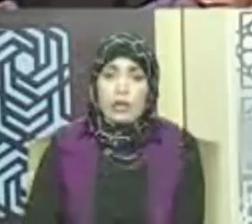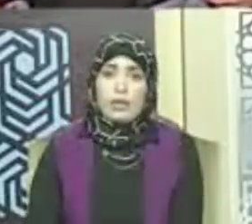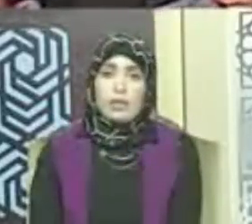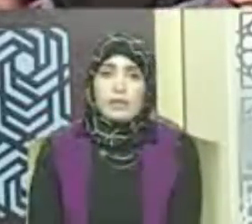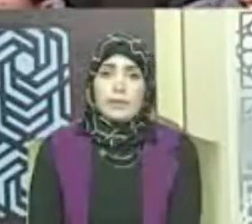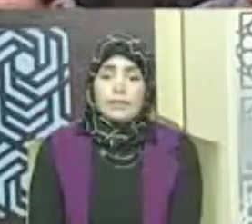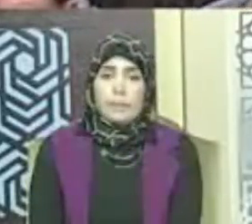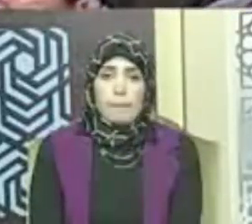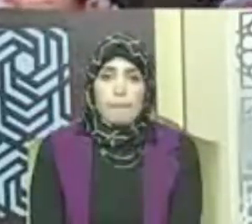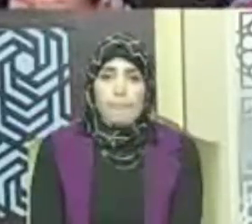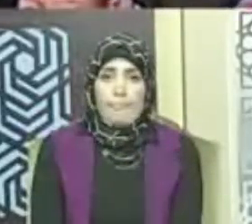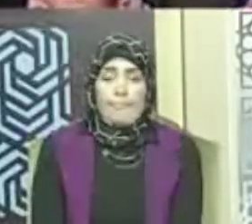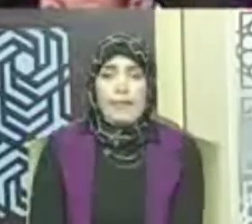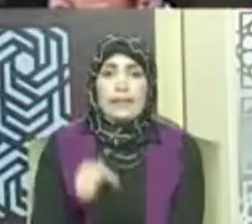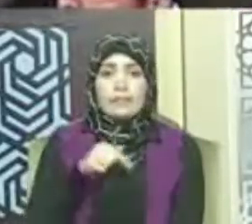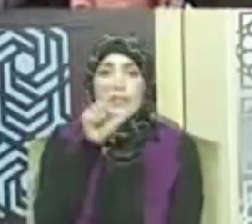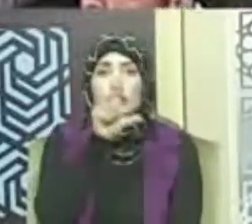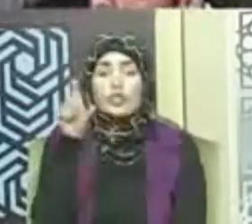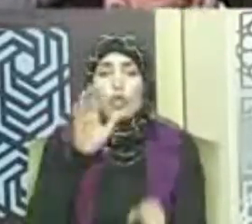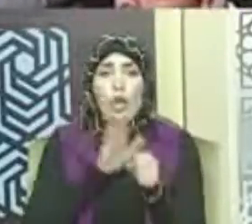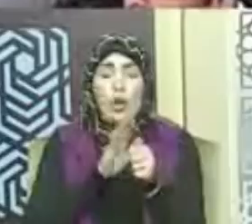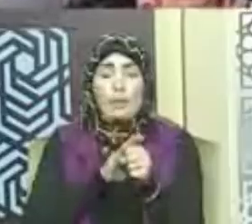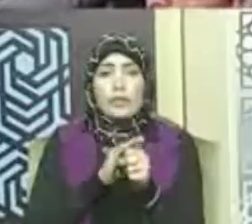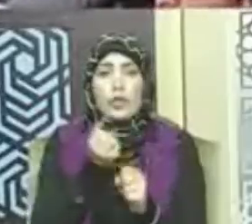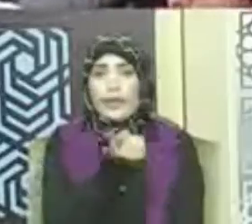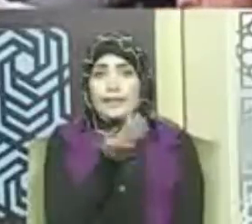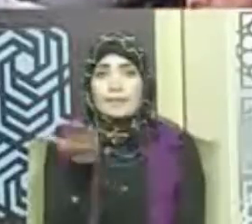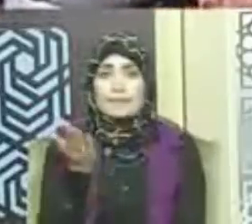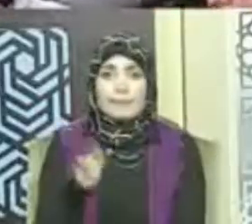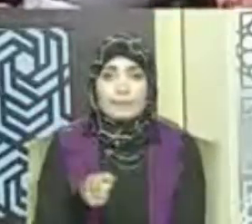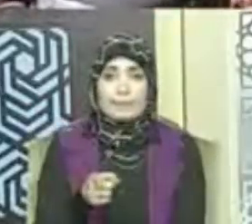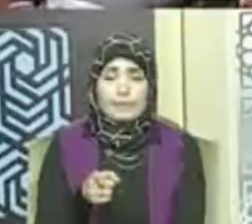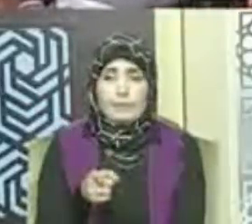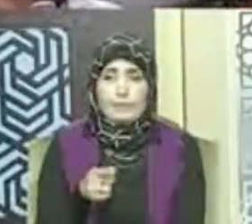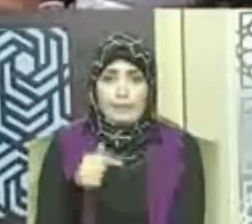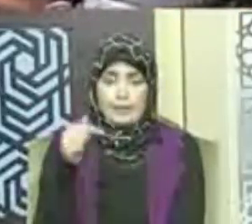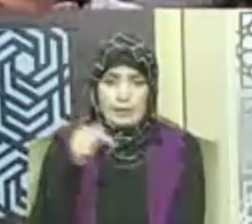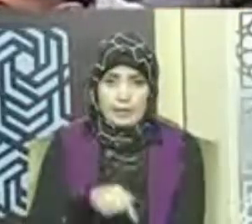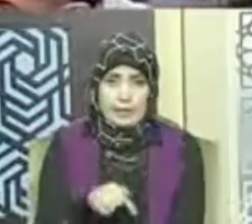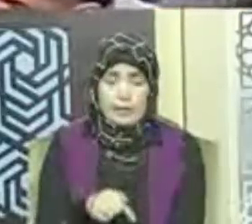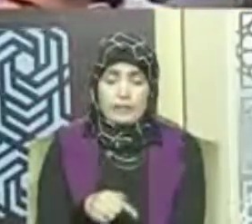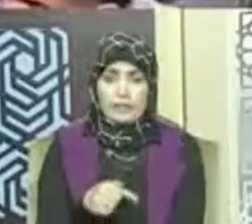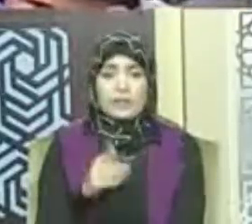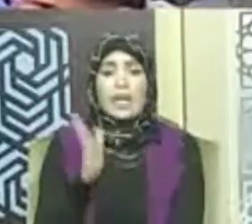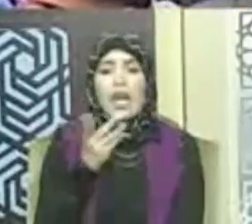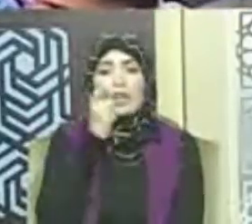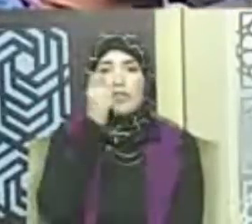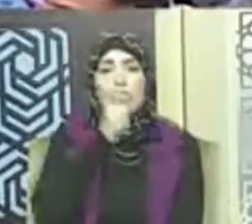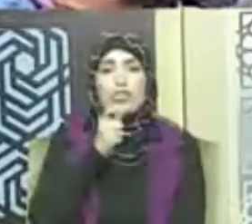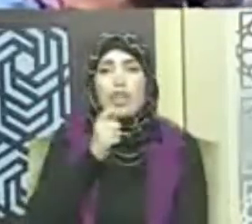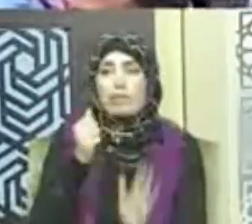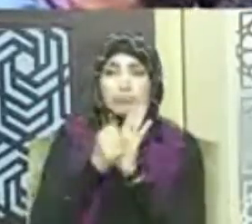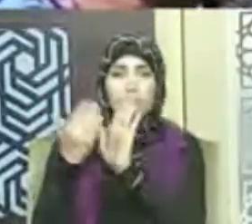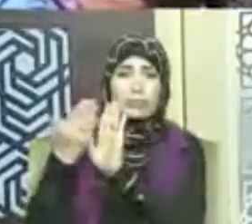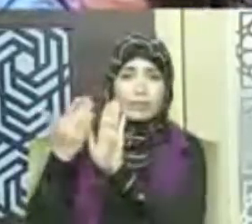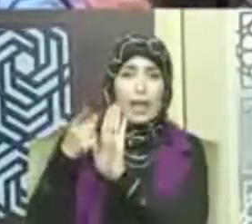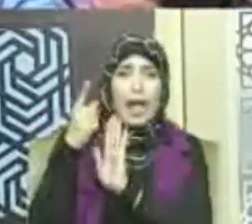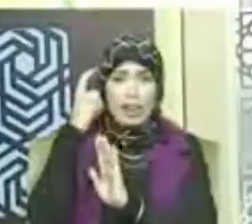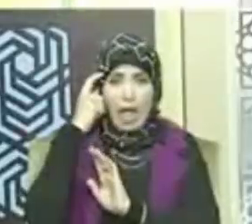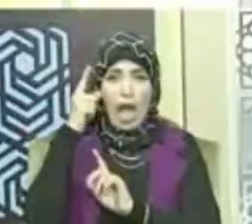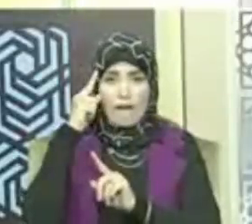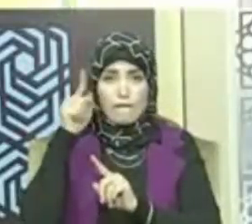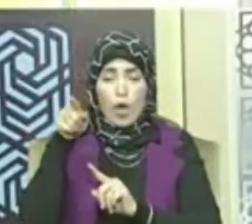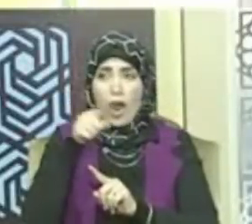ألا يدخل علينا هذا الشهر الكريم وفينا جائع أو مسكين